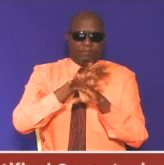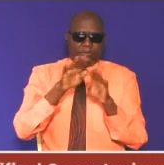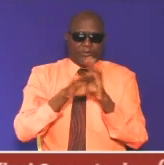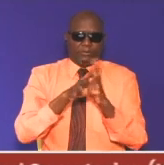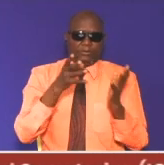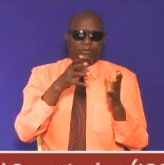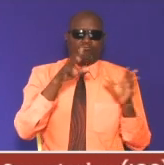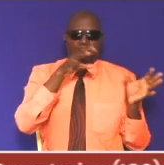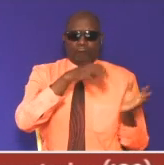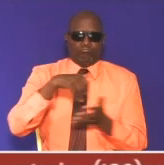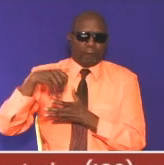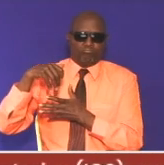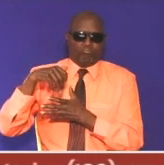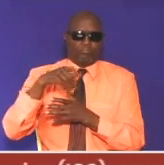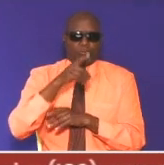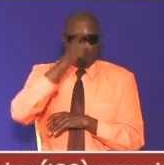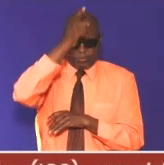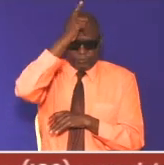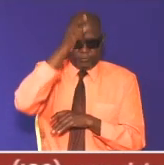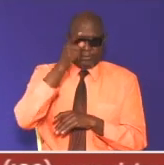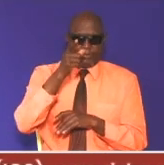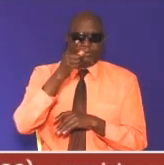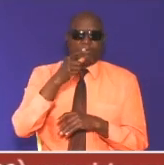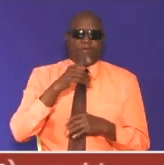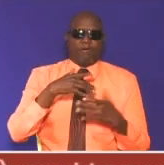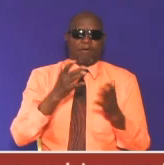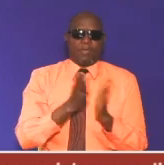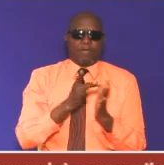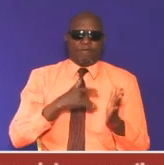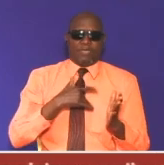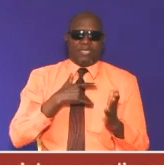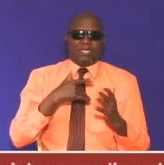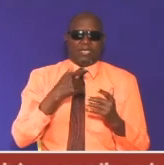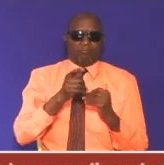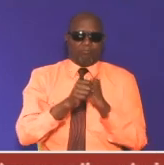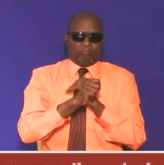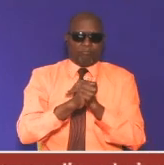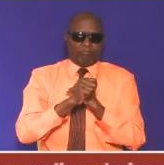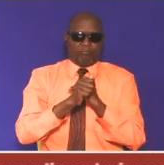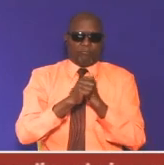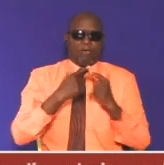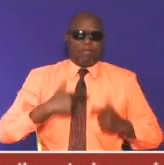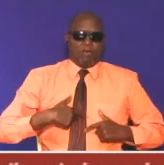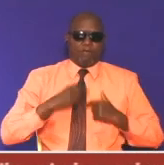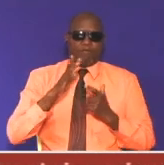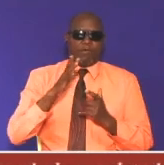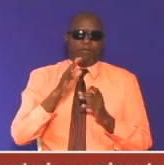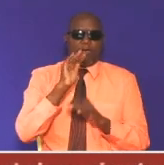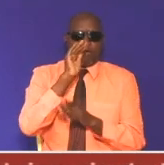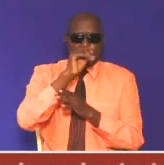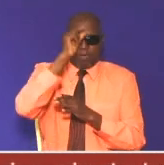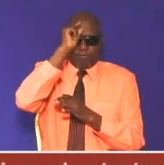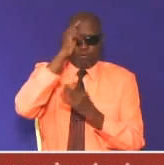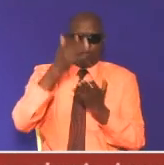kilichukuliwa. Na huku nyumbani, familia yake inahofia maisha yake, huku ikiomba serikali kuingilia kati na kuwasaidia kumrudisha binti yao nchini.